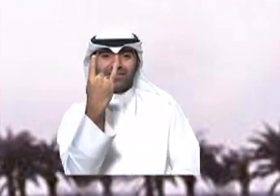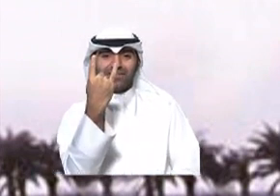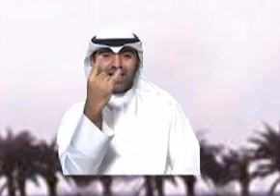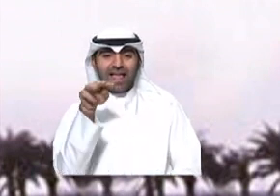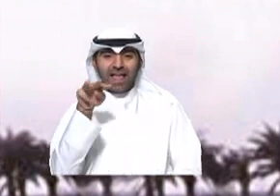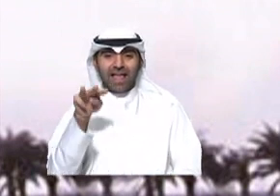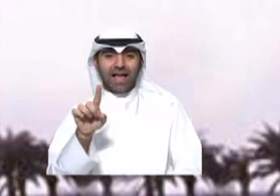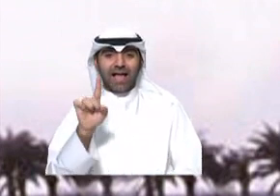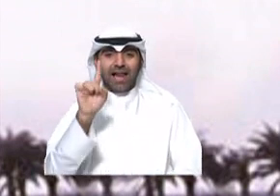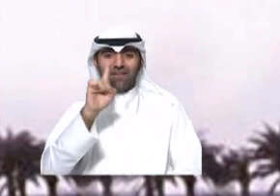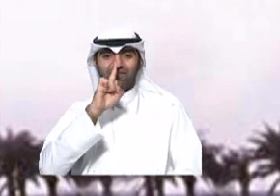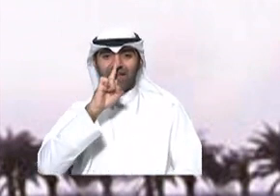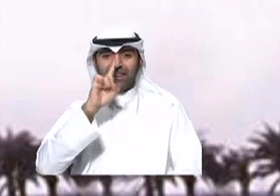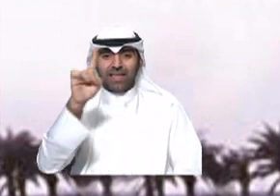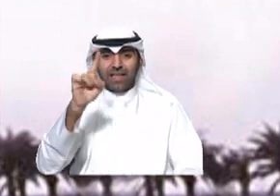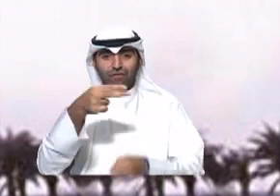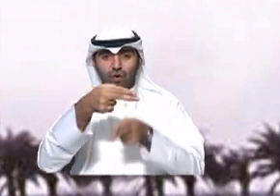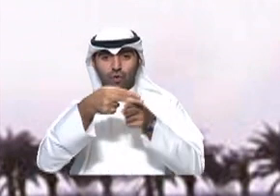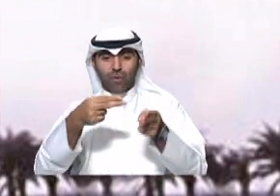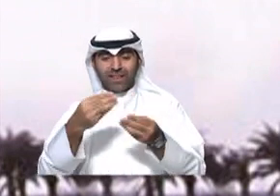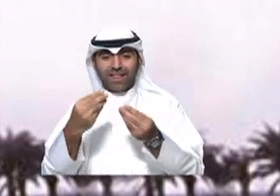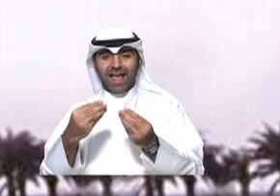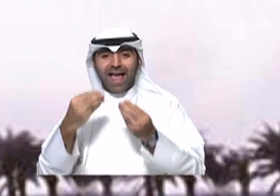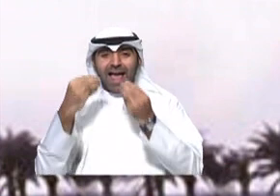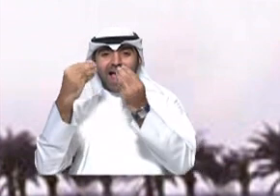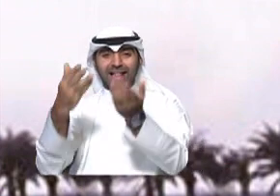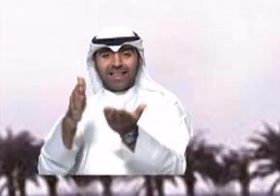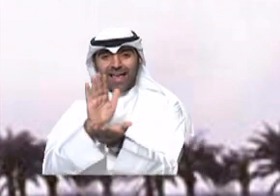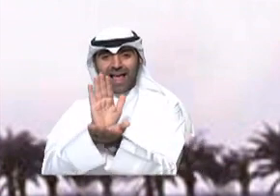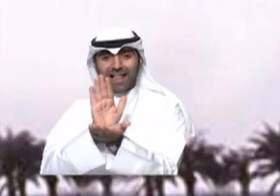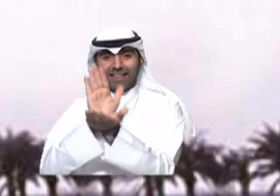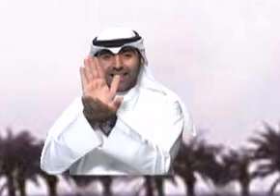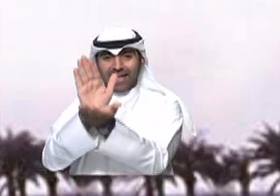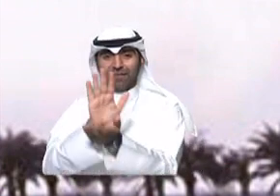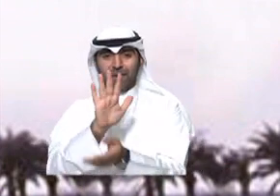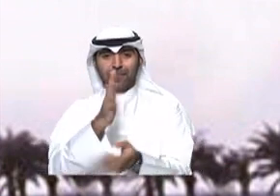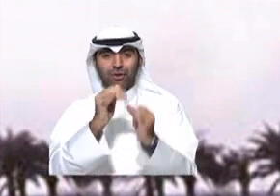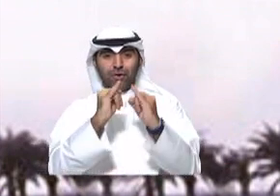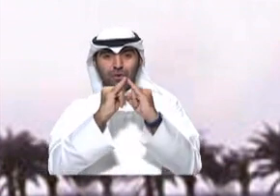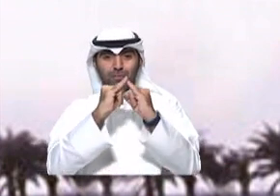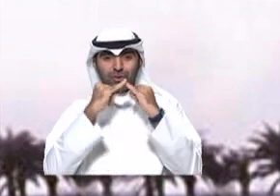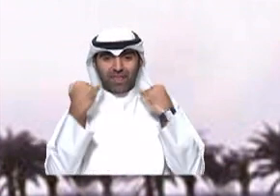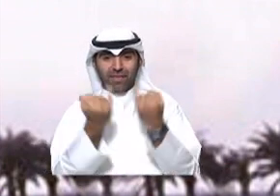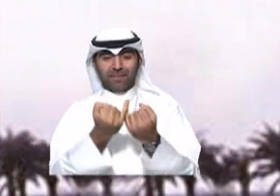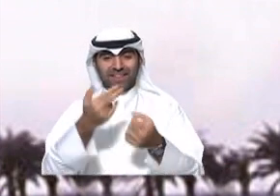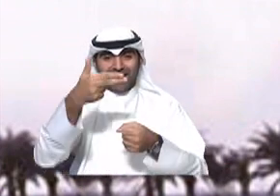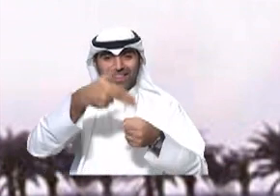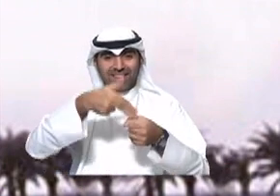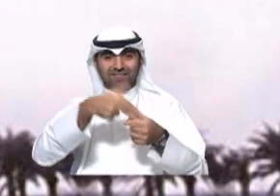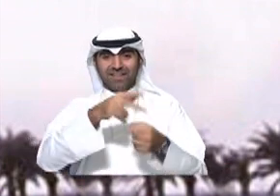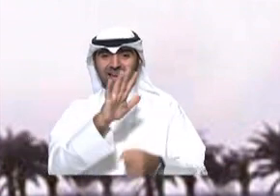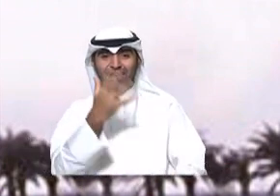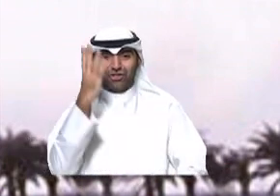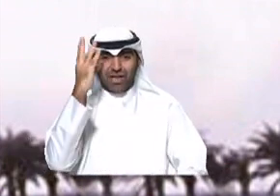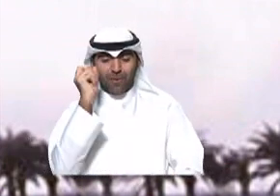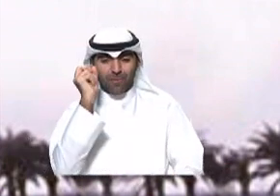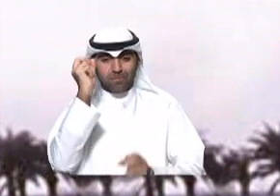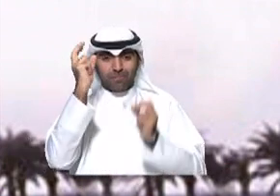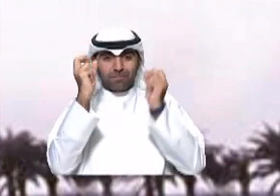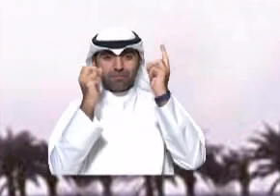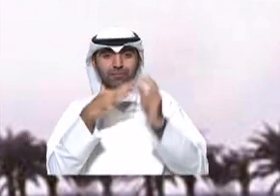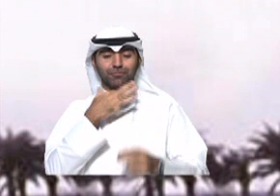الثانية 5000 دينار، موضحة أن مجال الجائزة يتناول كافة مراحل البحث في التقنيات الداعمة